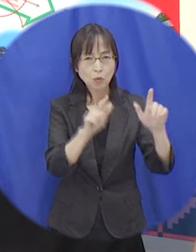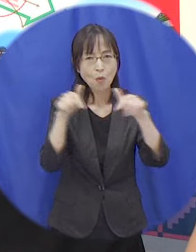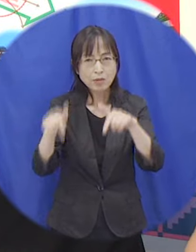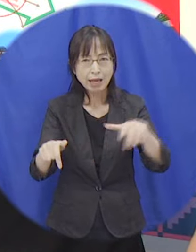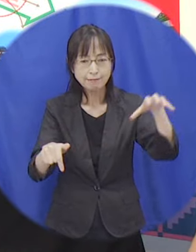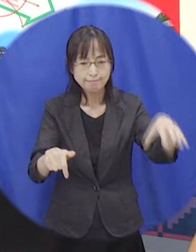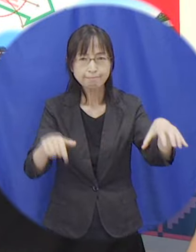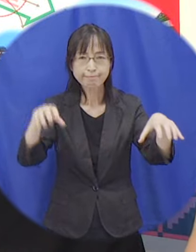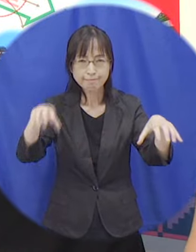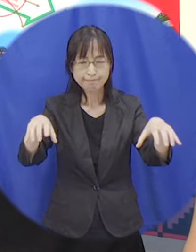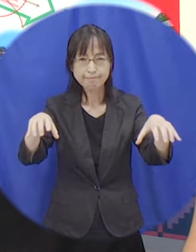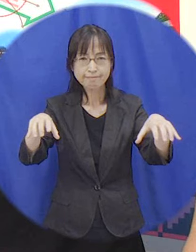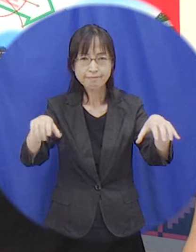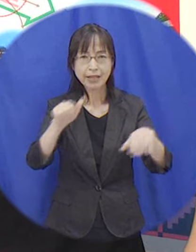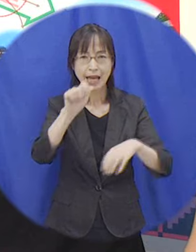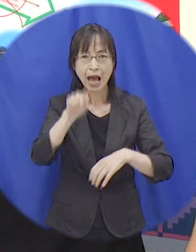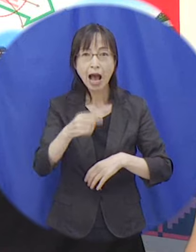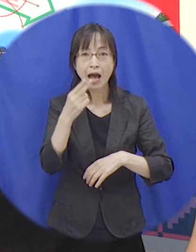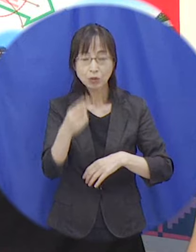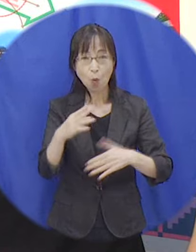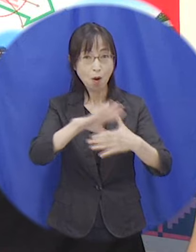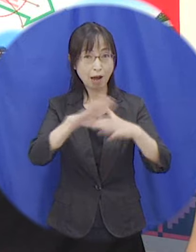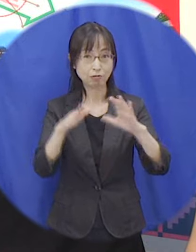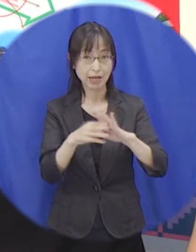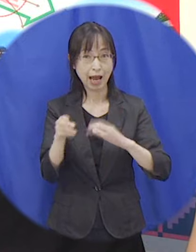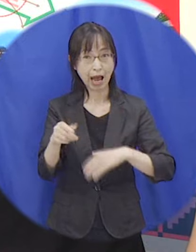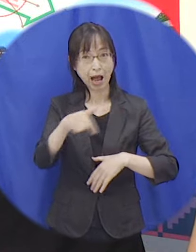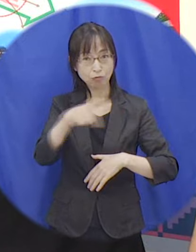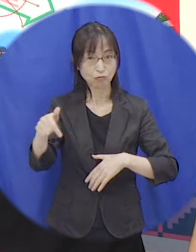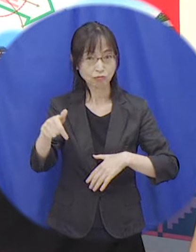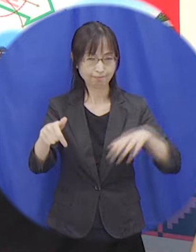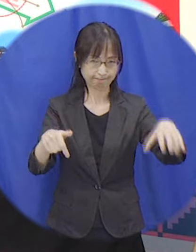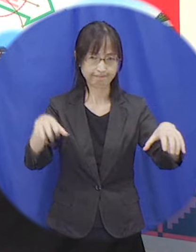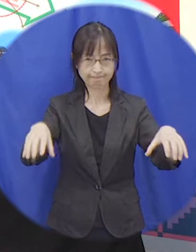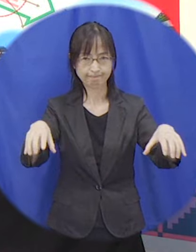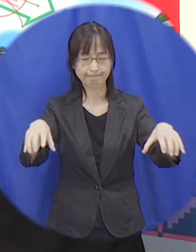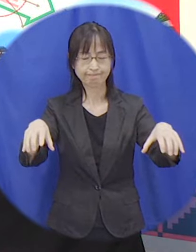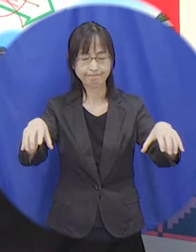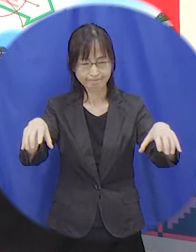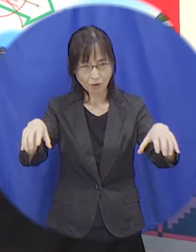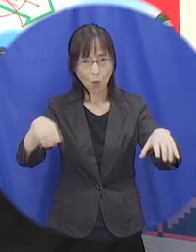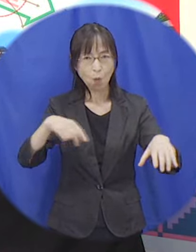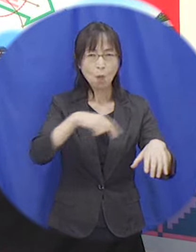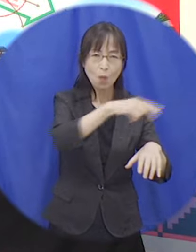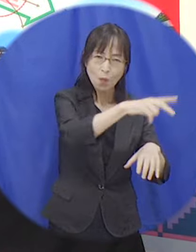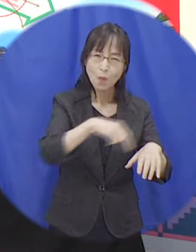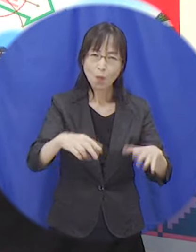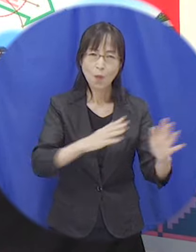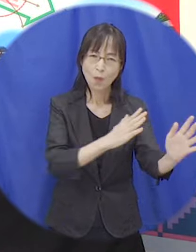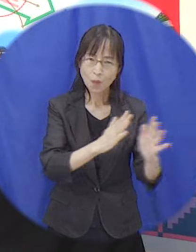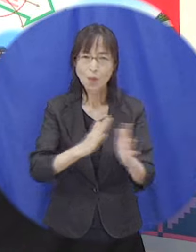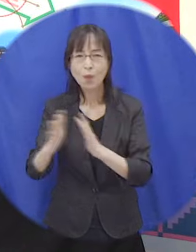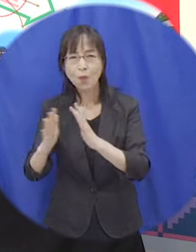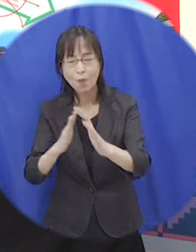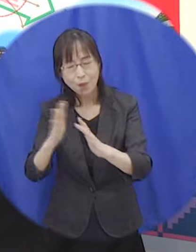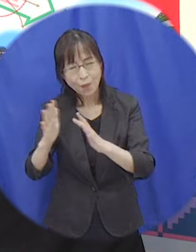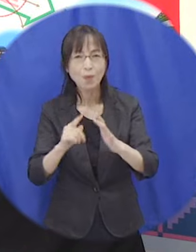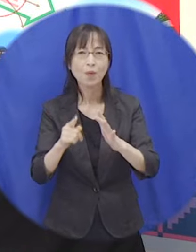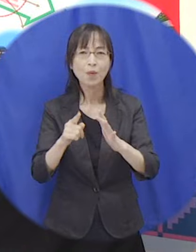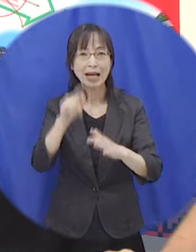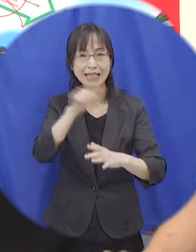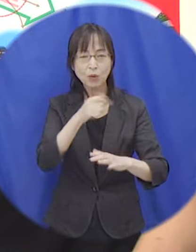にアートカルチャーのハブとして配置することで、さらなる回遊の活性化が図られ、人が主役の